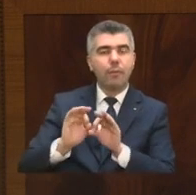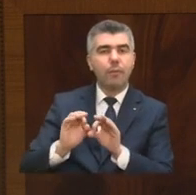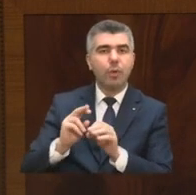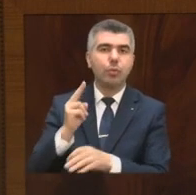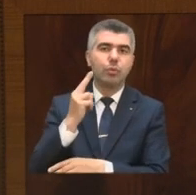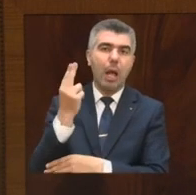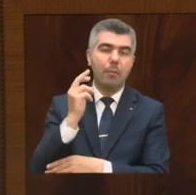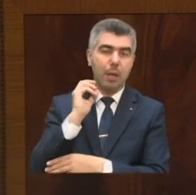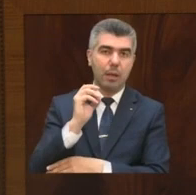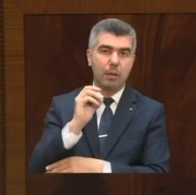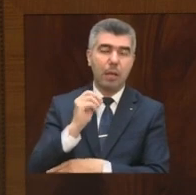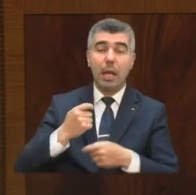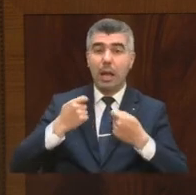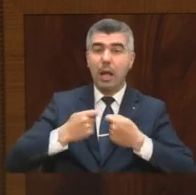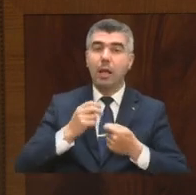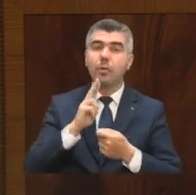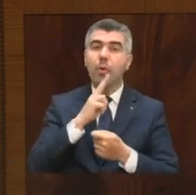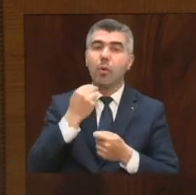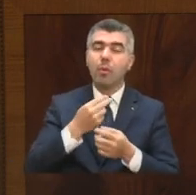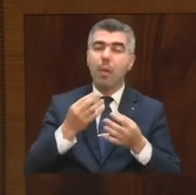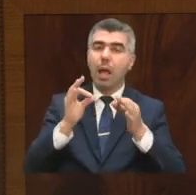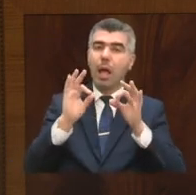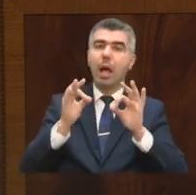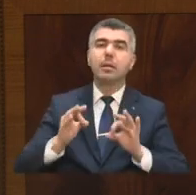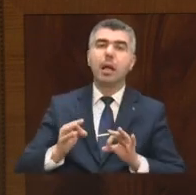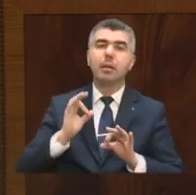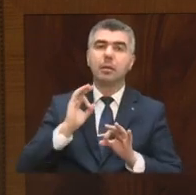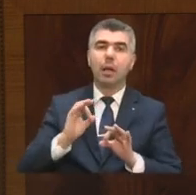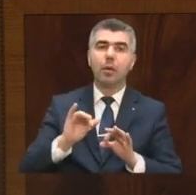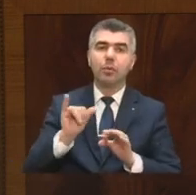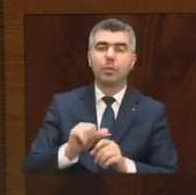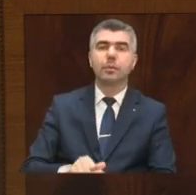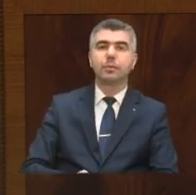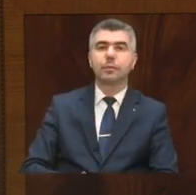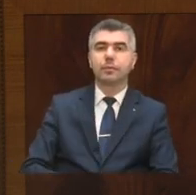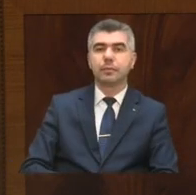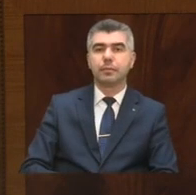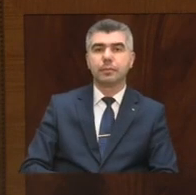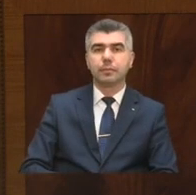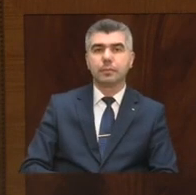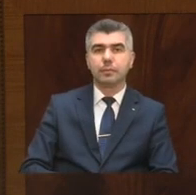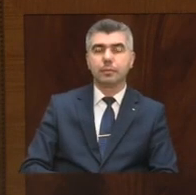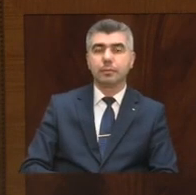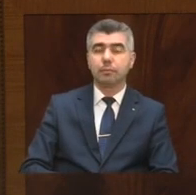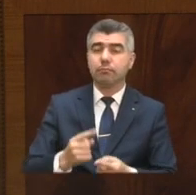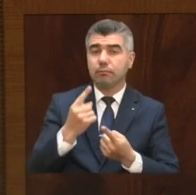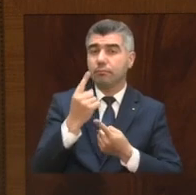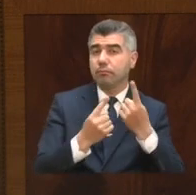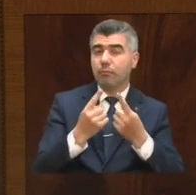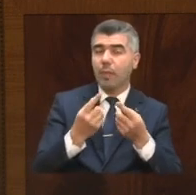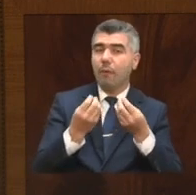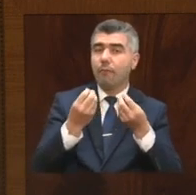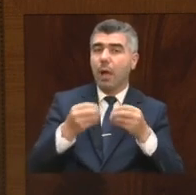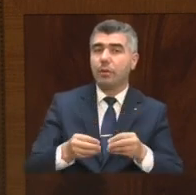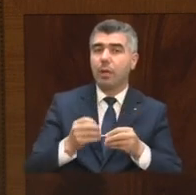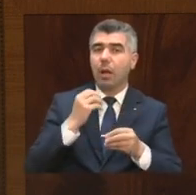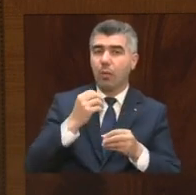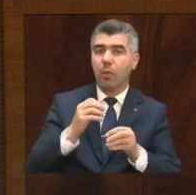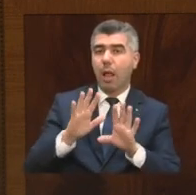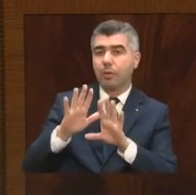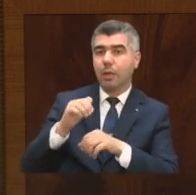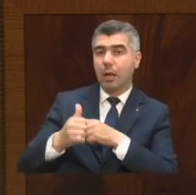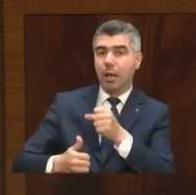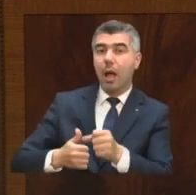السيد رئيس الحكومه عدد منها فباي رؤيه تقاربون هذه المعضلات ام بتعليق فشلكم على شماعه 10 سنين